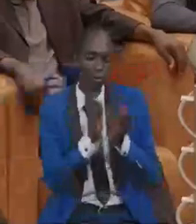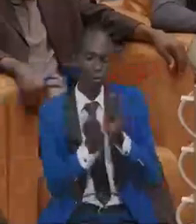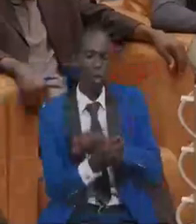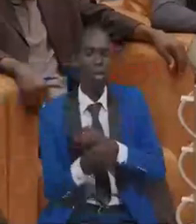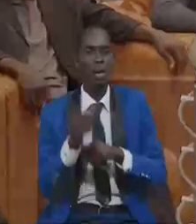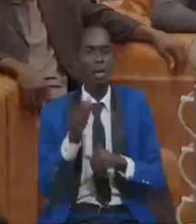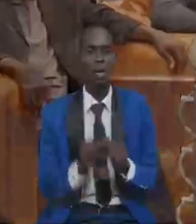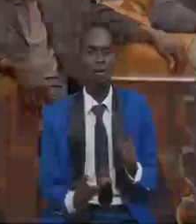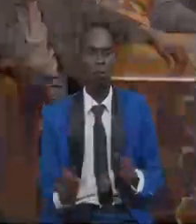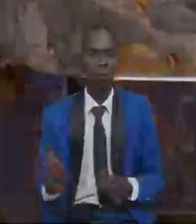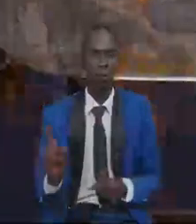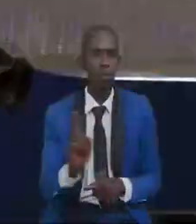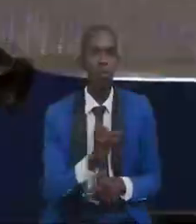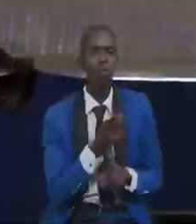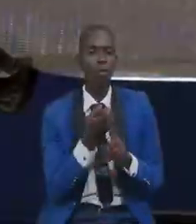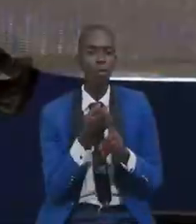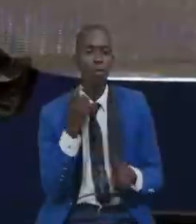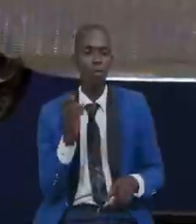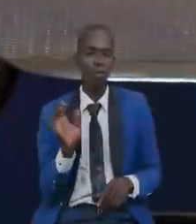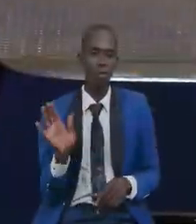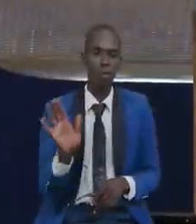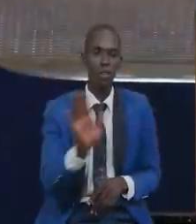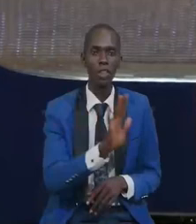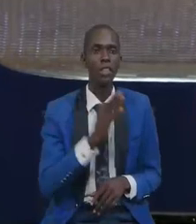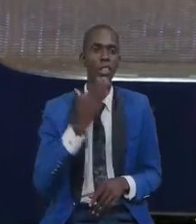leur mauvaise voie.